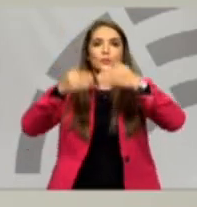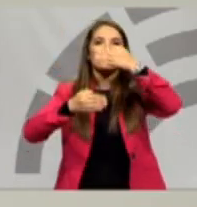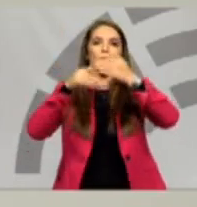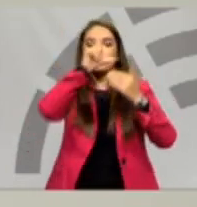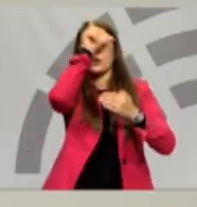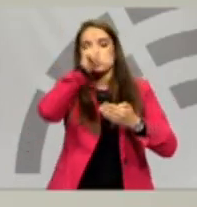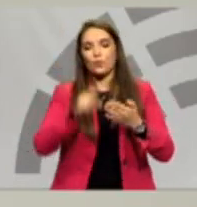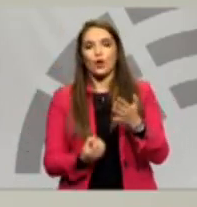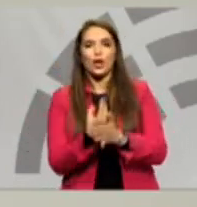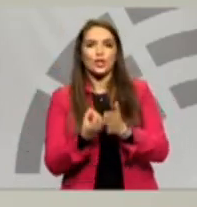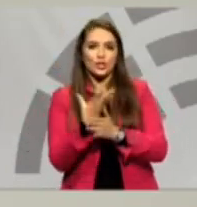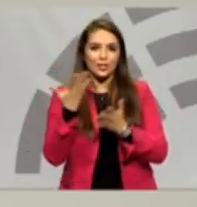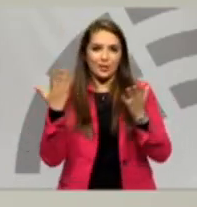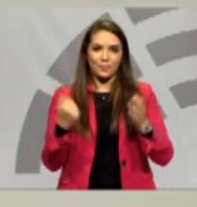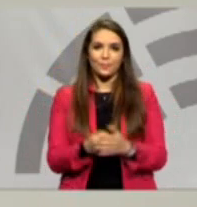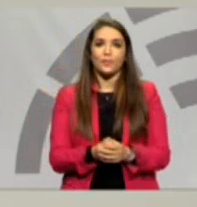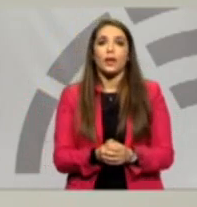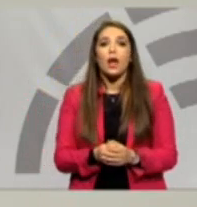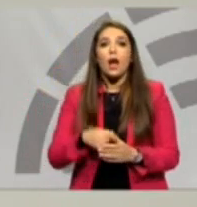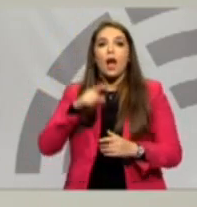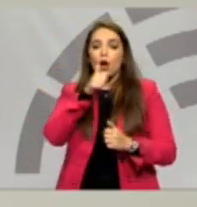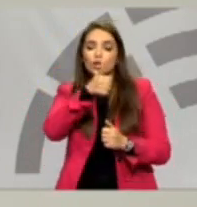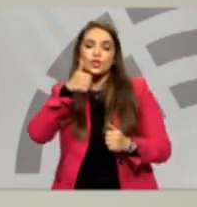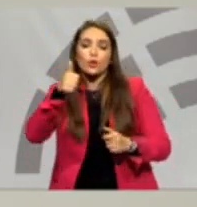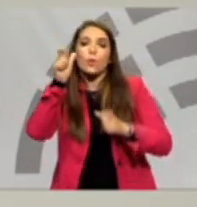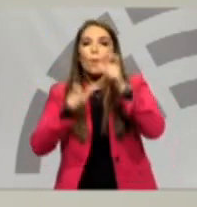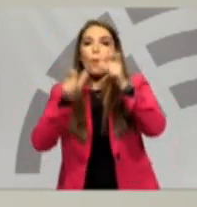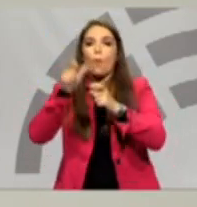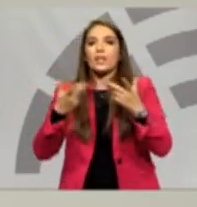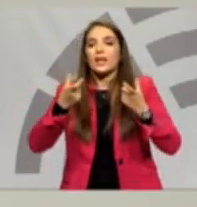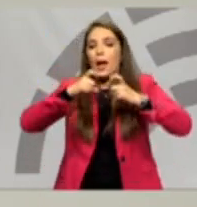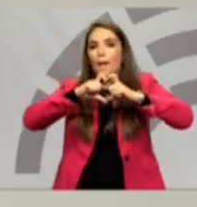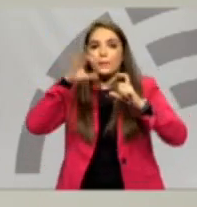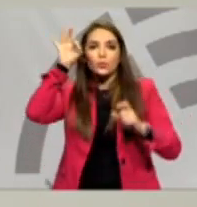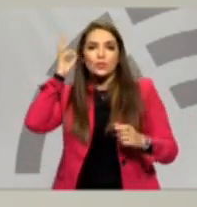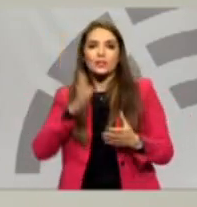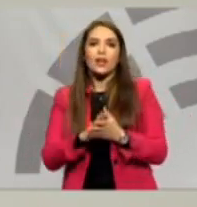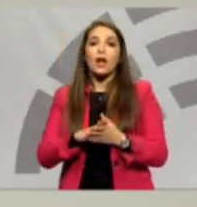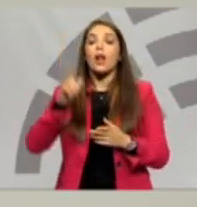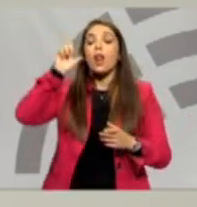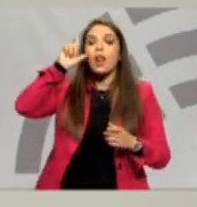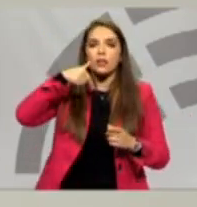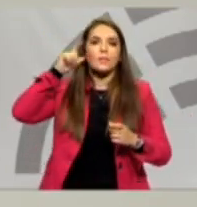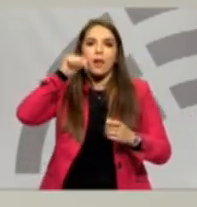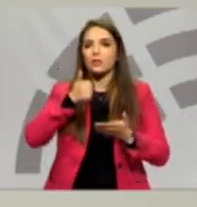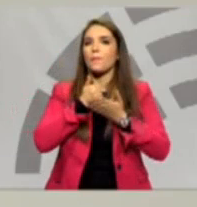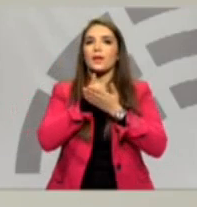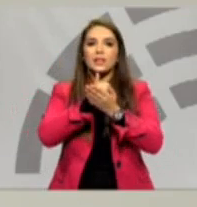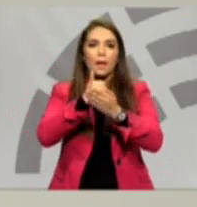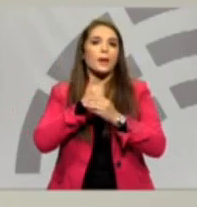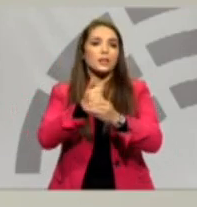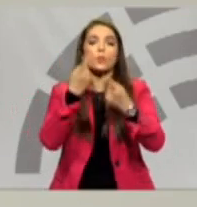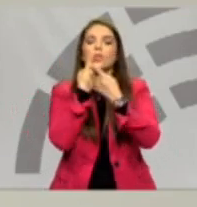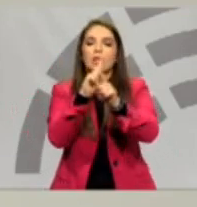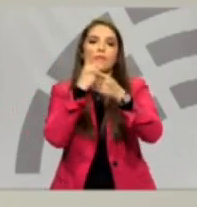اللي طالب بها الشعب وكل المواطن عاشق لتونس ويجب عليه خدمتها والدفاع